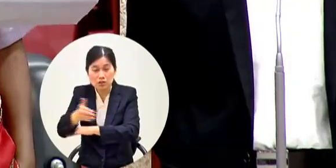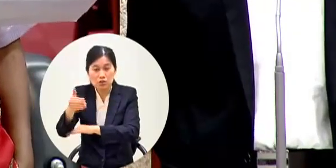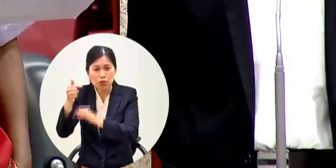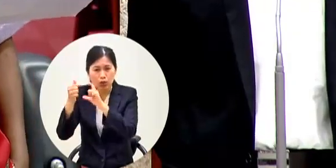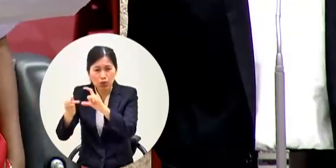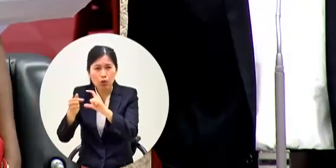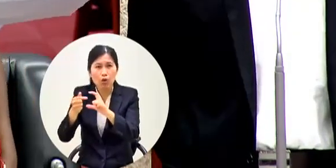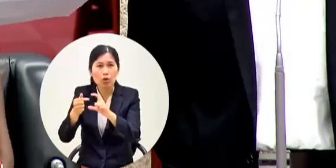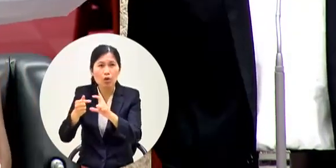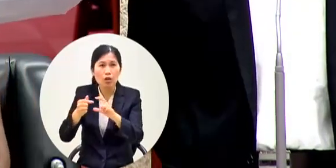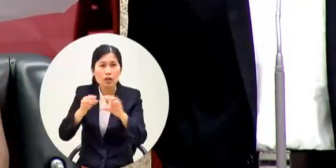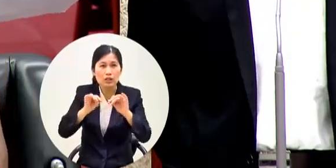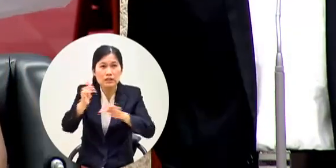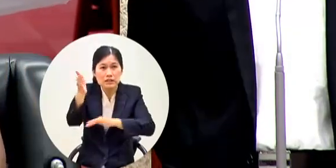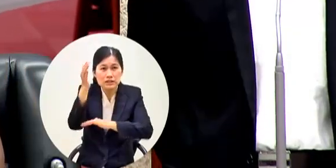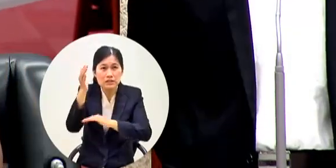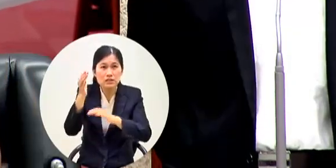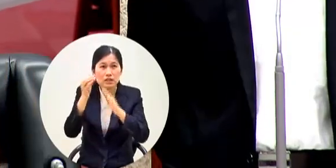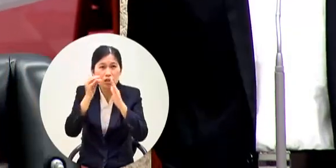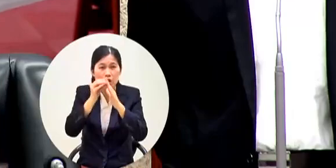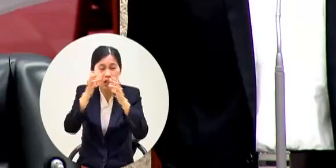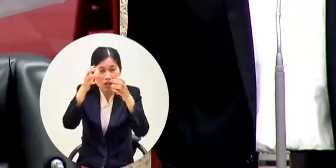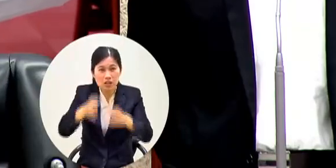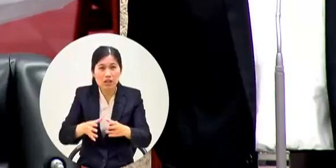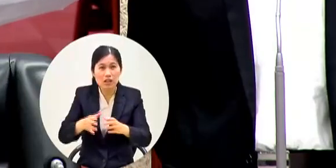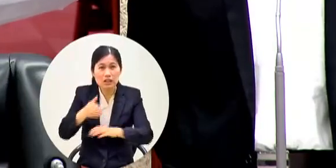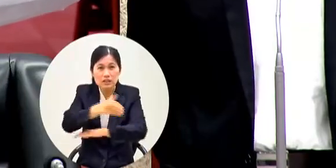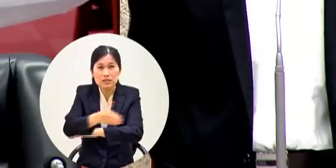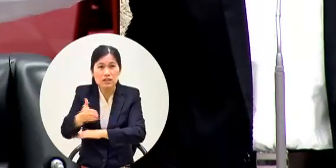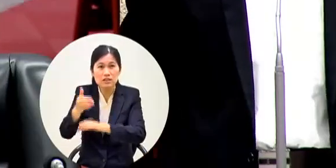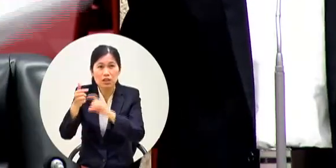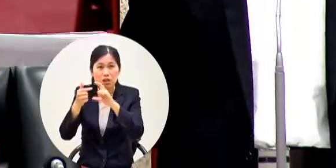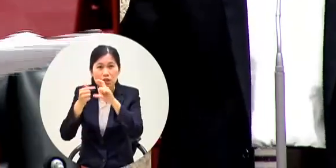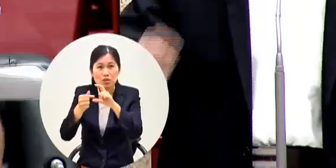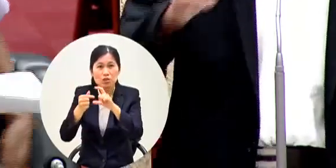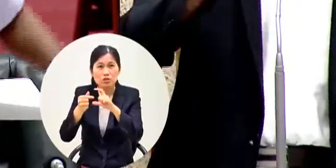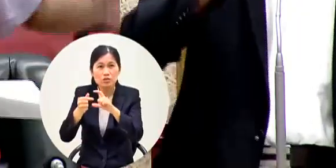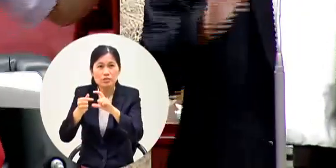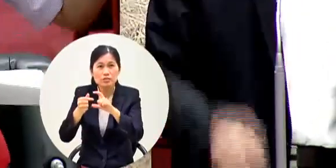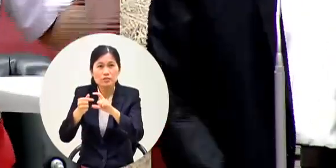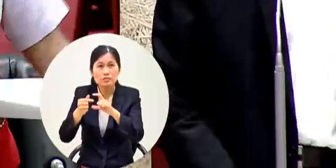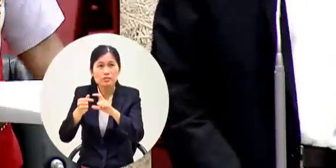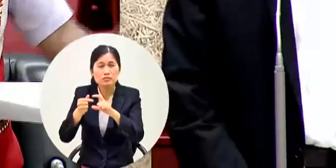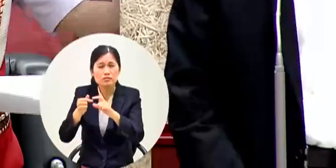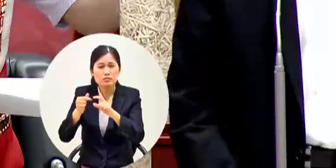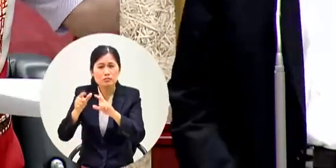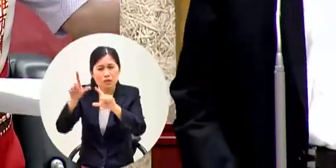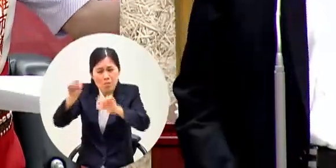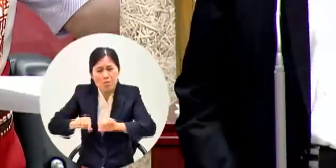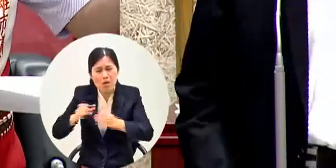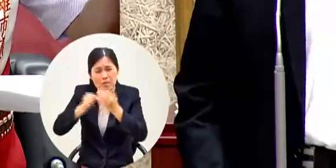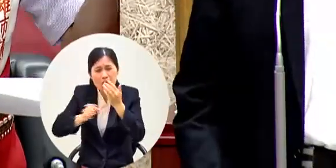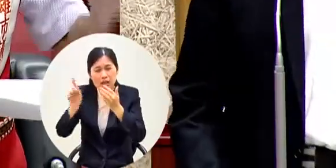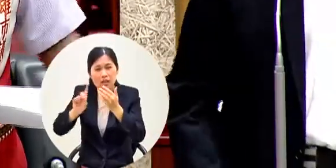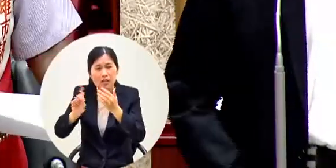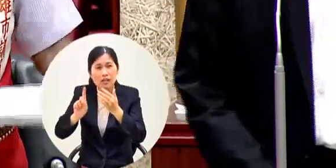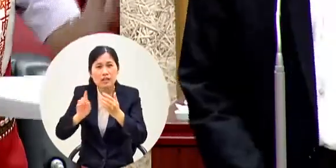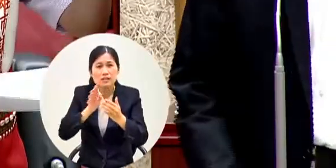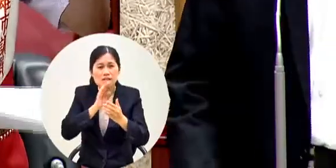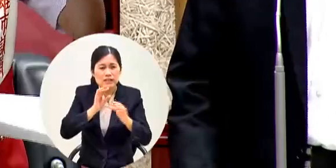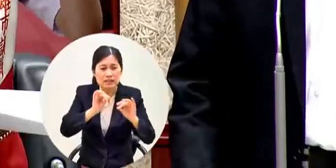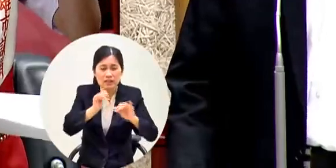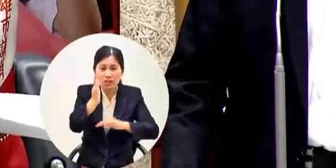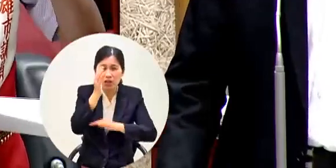原乡的一国土的一个计划相关的一个规定，从山坡地保育区划编为乡村区。